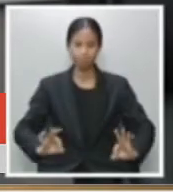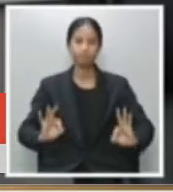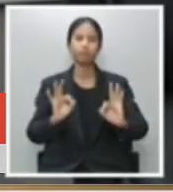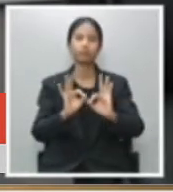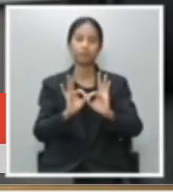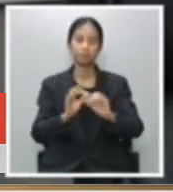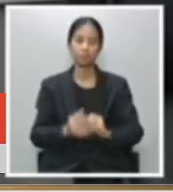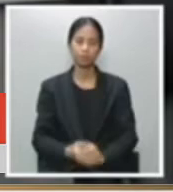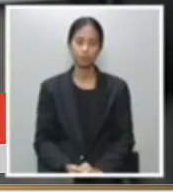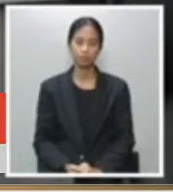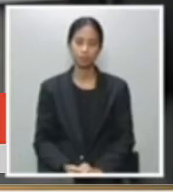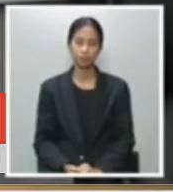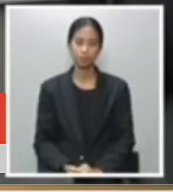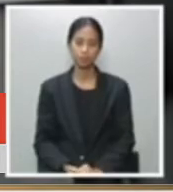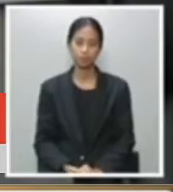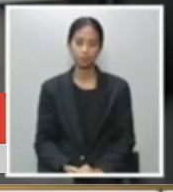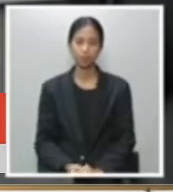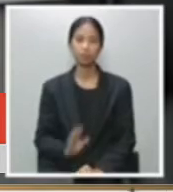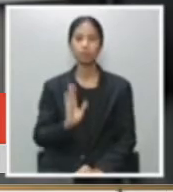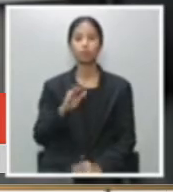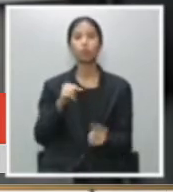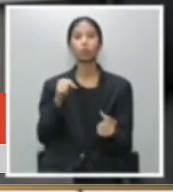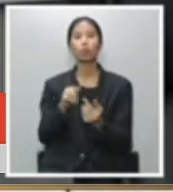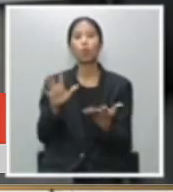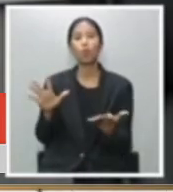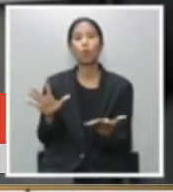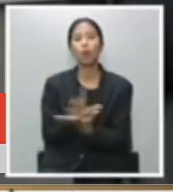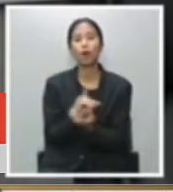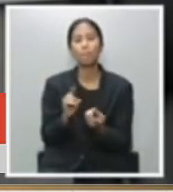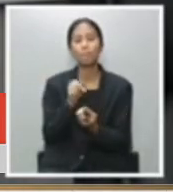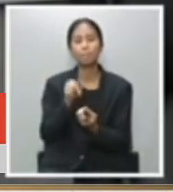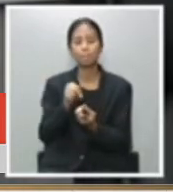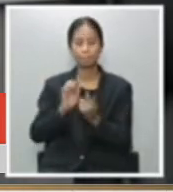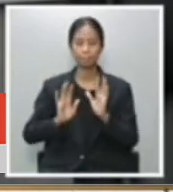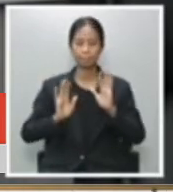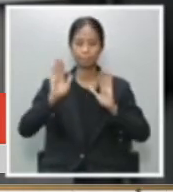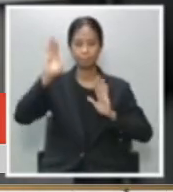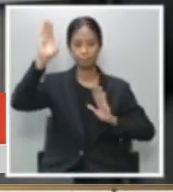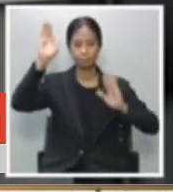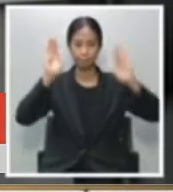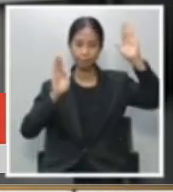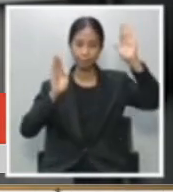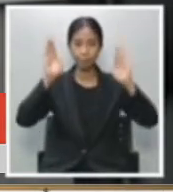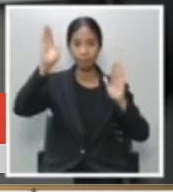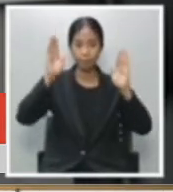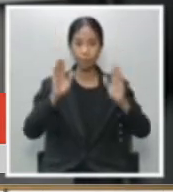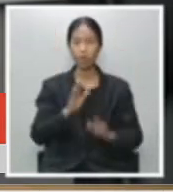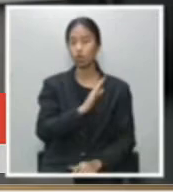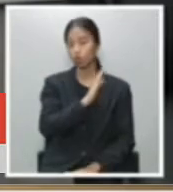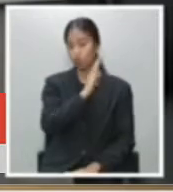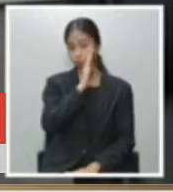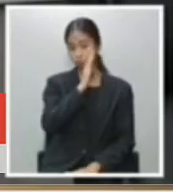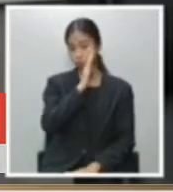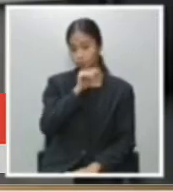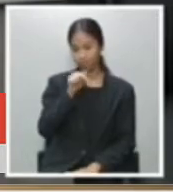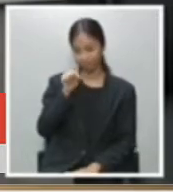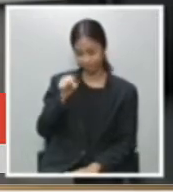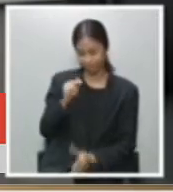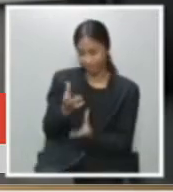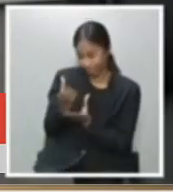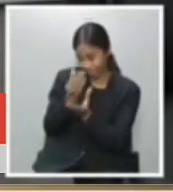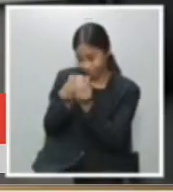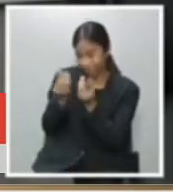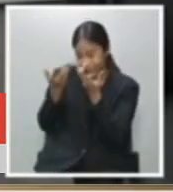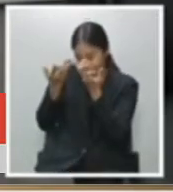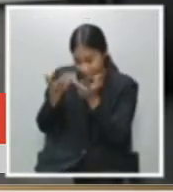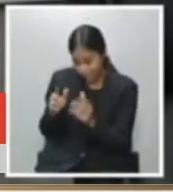เนี่ยคือเรื่องของวัฒนธรรมประชาธิปไตยครับถ้าผลการศึกษานี้ชี้บอกเ